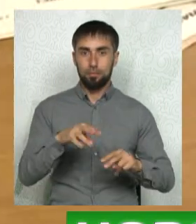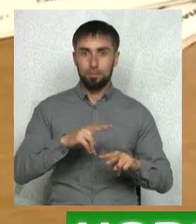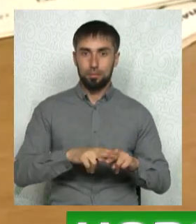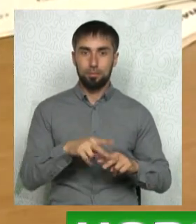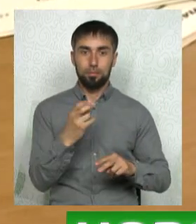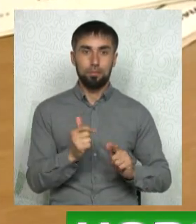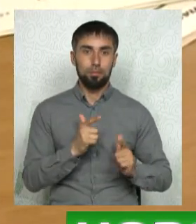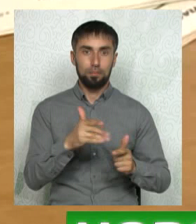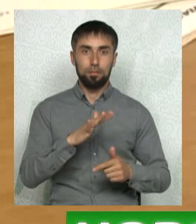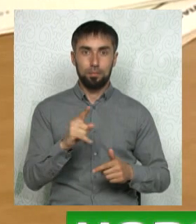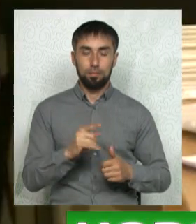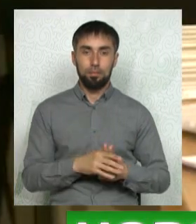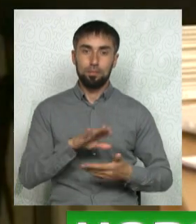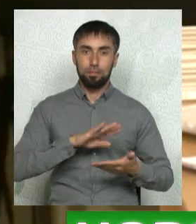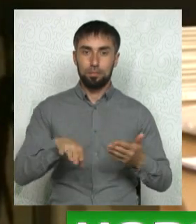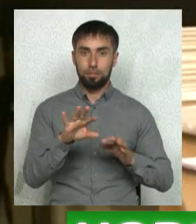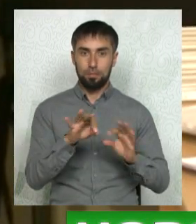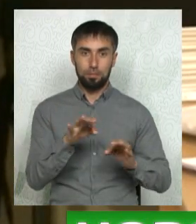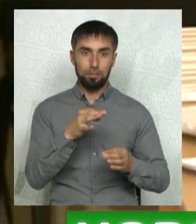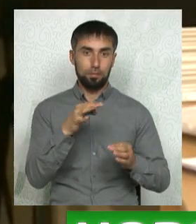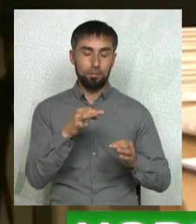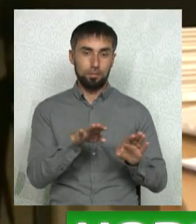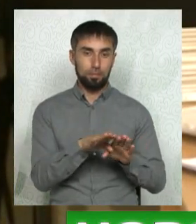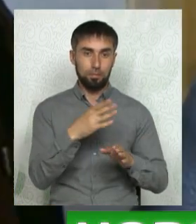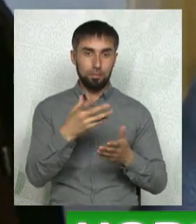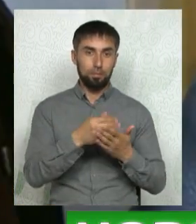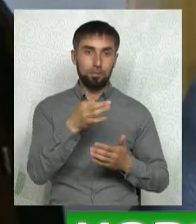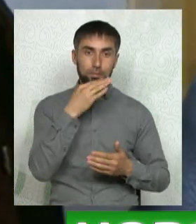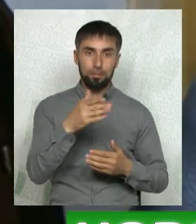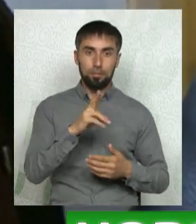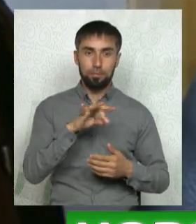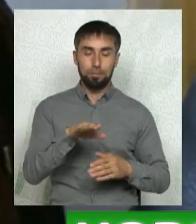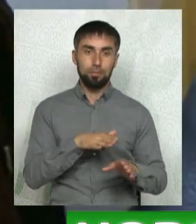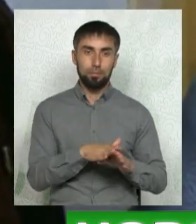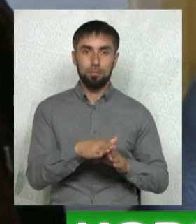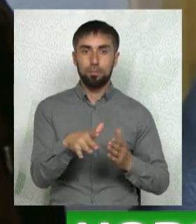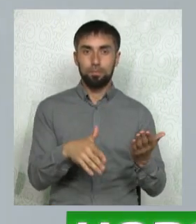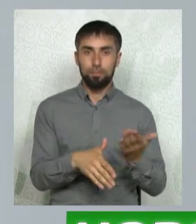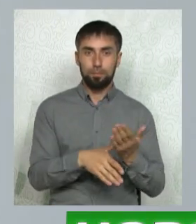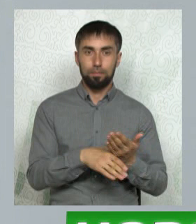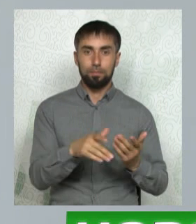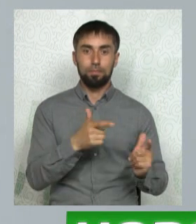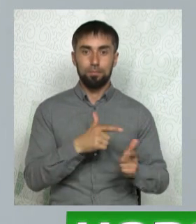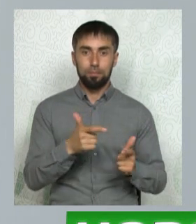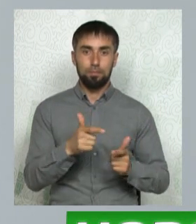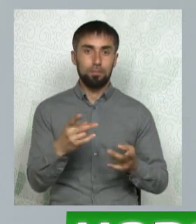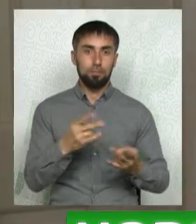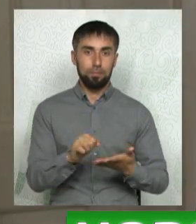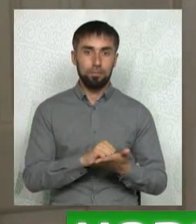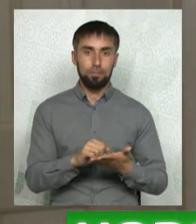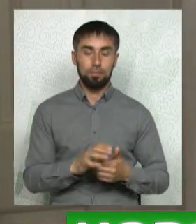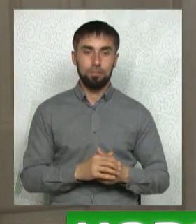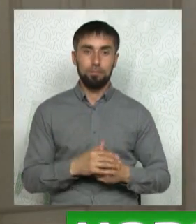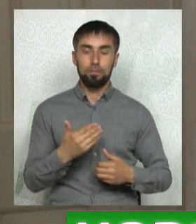на поступление в вузы. После выбора подходящего учебного заведения комиссариат полностью курирует подготовку необходимых документов.